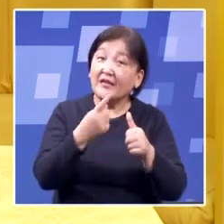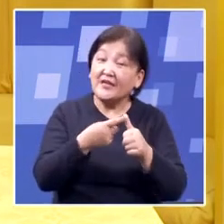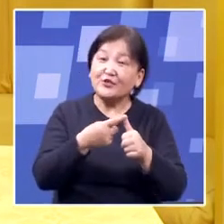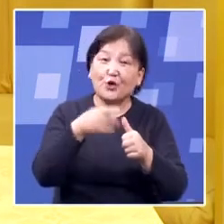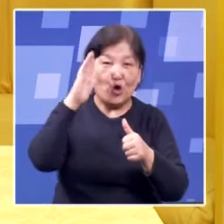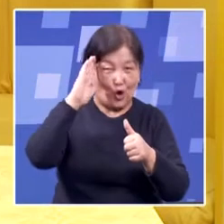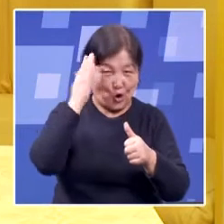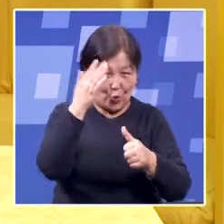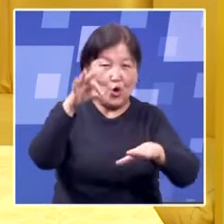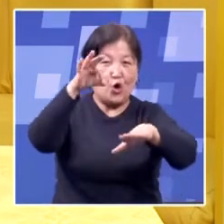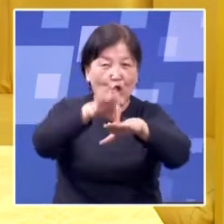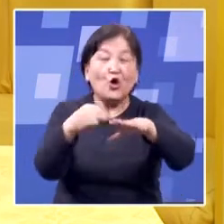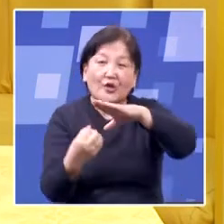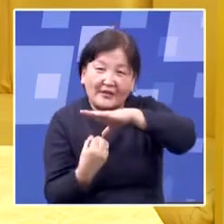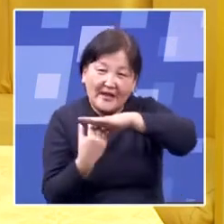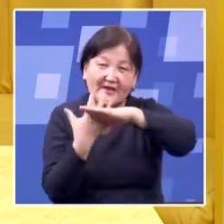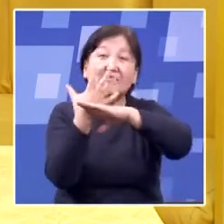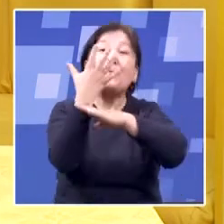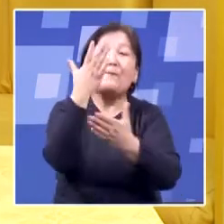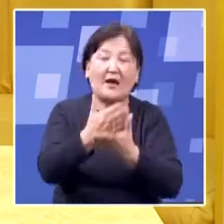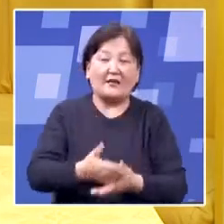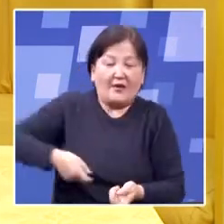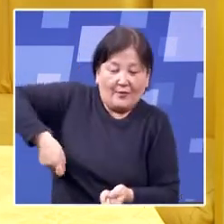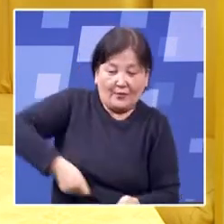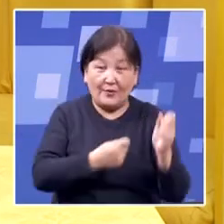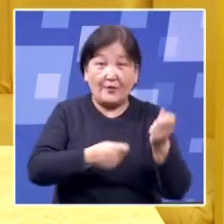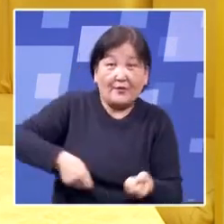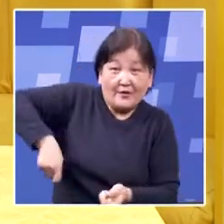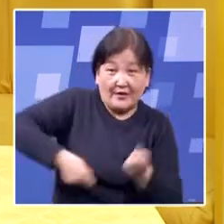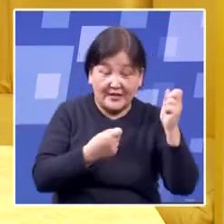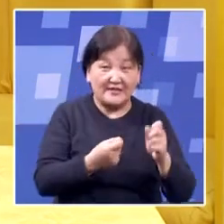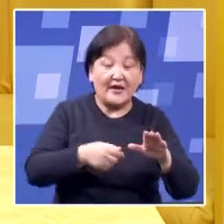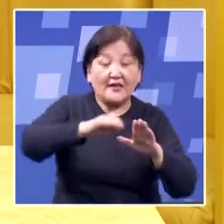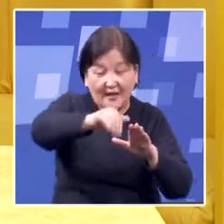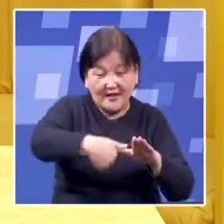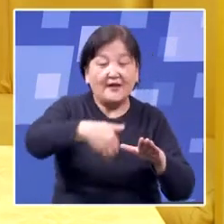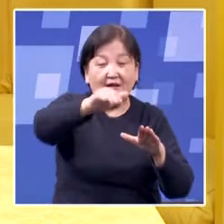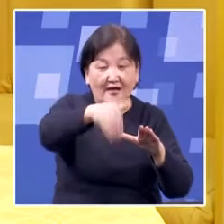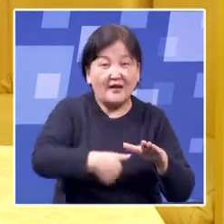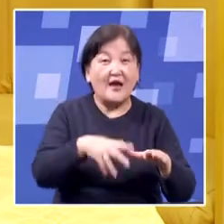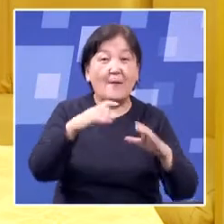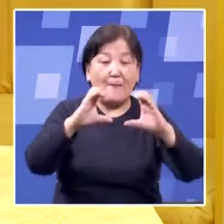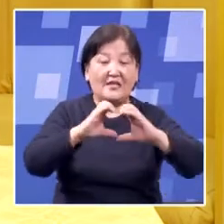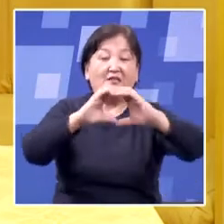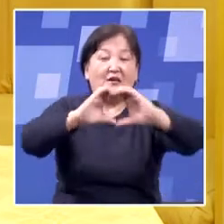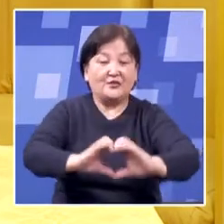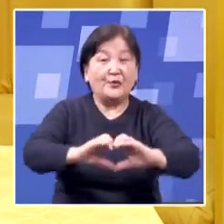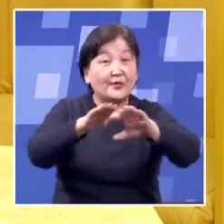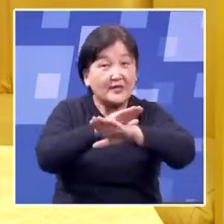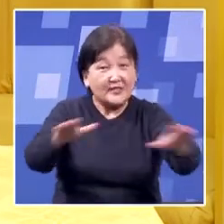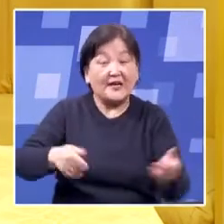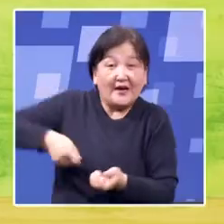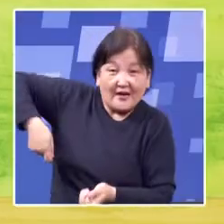тарьсан гэж хэлэх нэ. За, бүгдээрээ дахиад хэлье. Манжин өвгөн